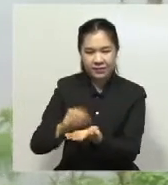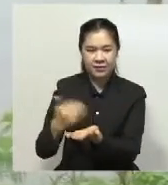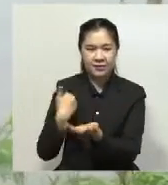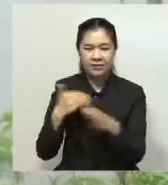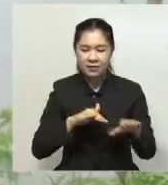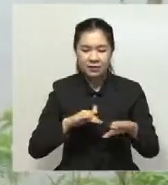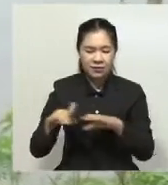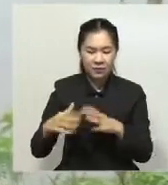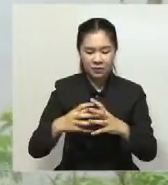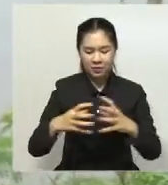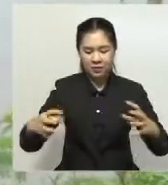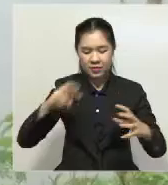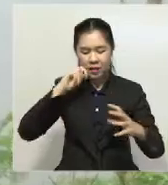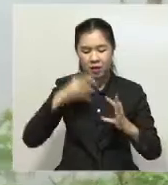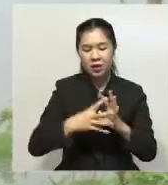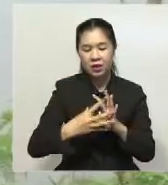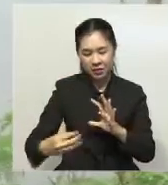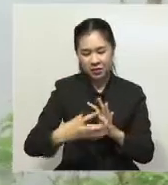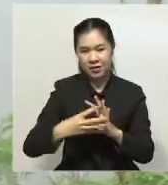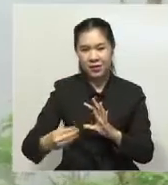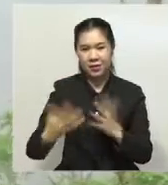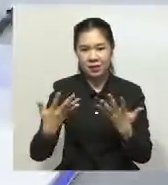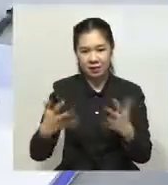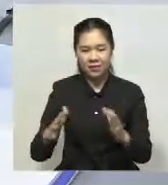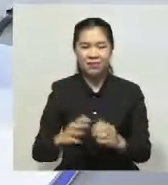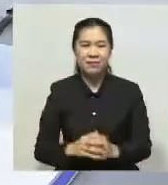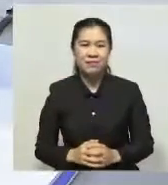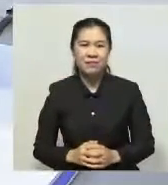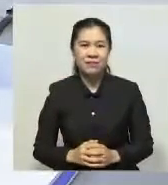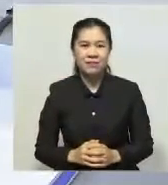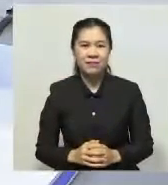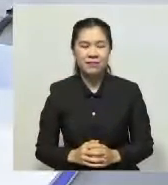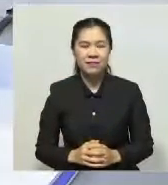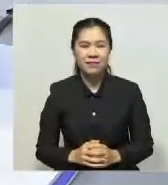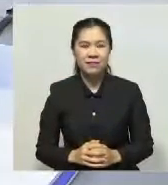ตรียมเครื่องสูบน้ำไว้คอยระบายน้ำหากว่าน้ำขังในพื้นที่ยาวนานจนเกินไปค่ะ